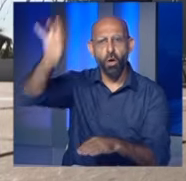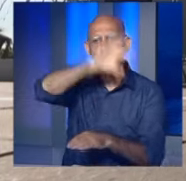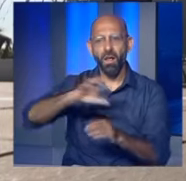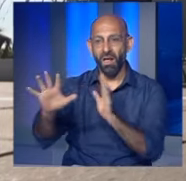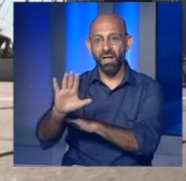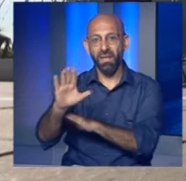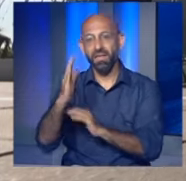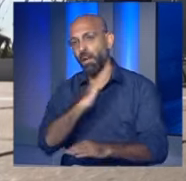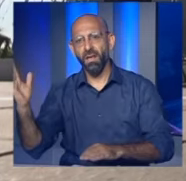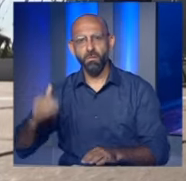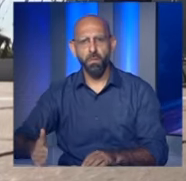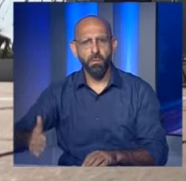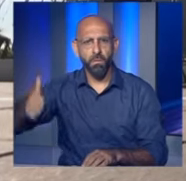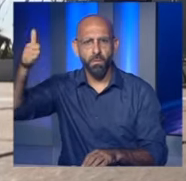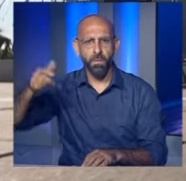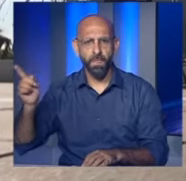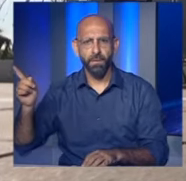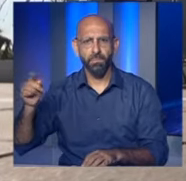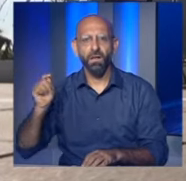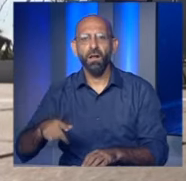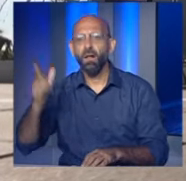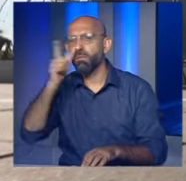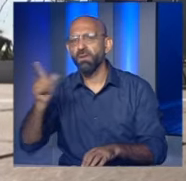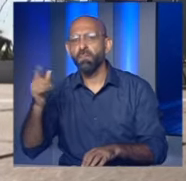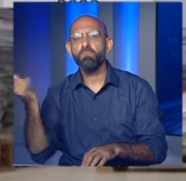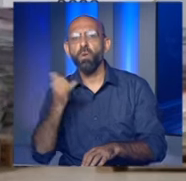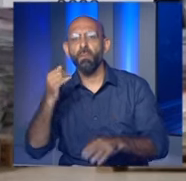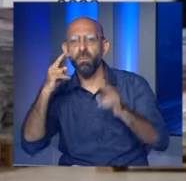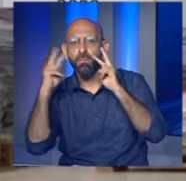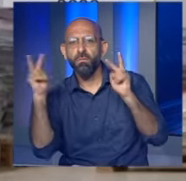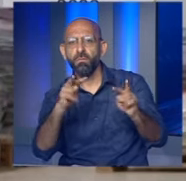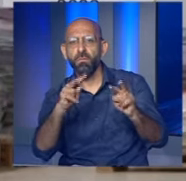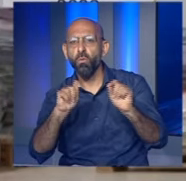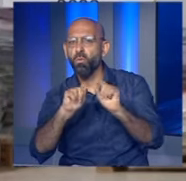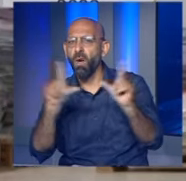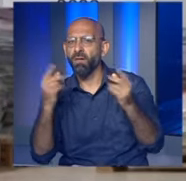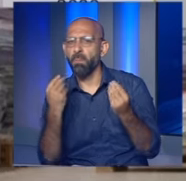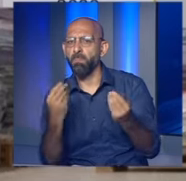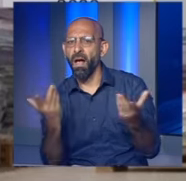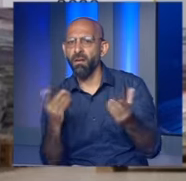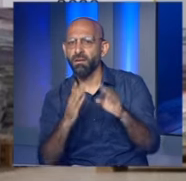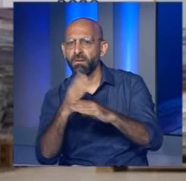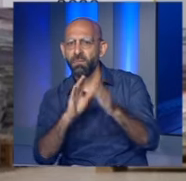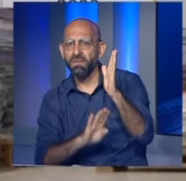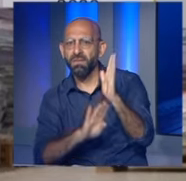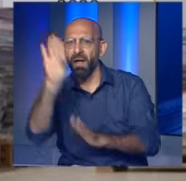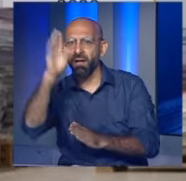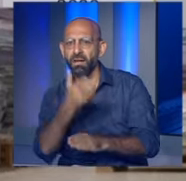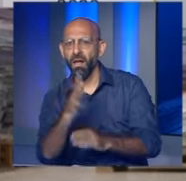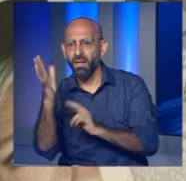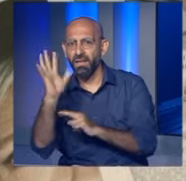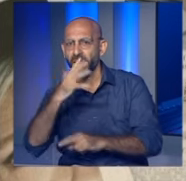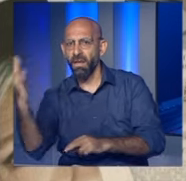دستوريا رغم خسارته الاغلبيه الاوروبيه لكن مقربين من الرئيس وصفوا هذا القرار باعتباره خطوه لابد منها